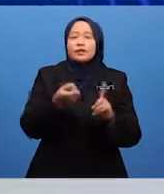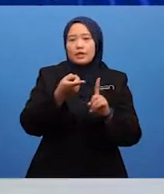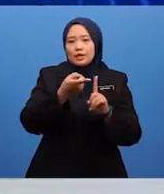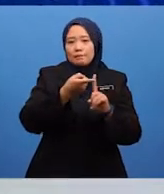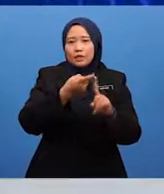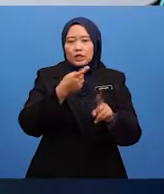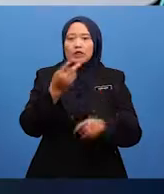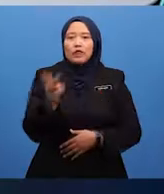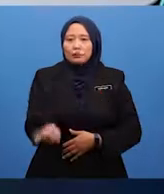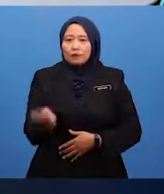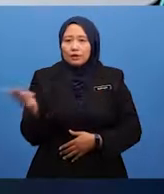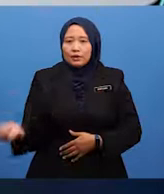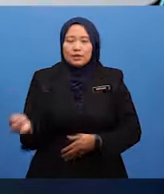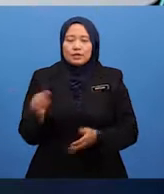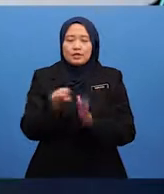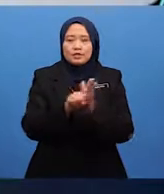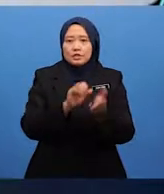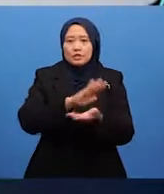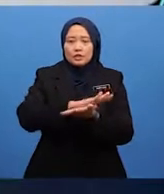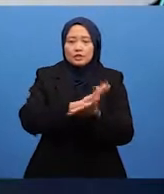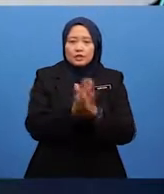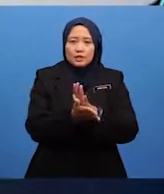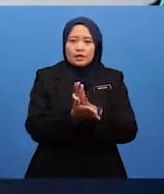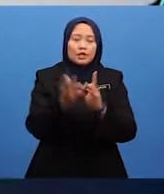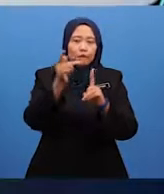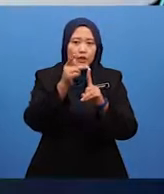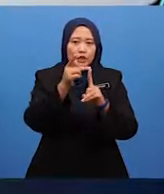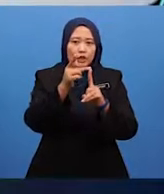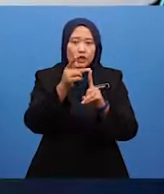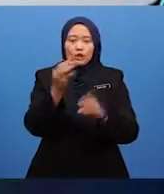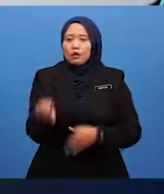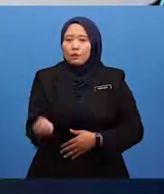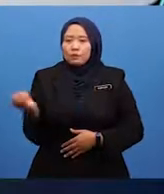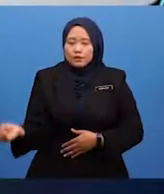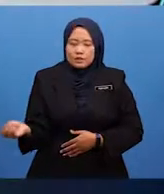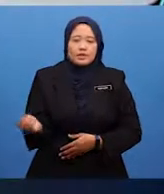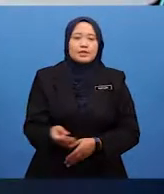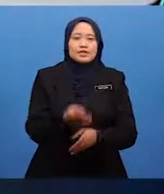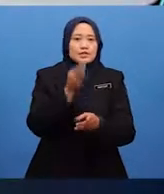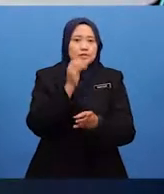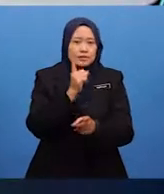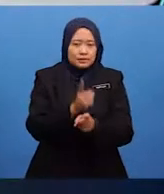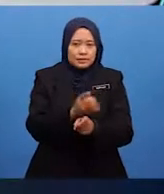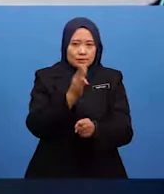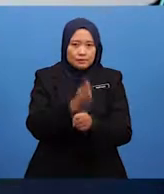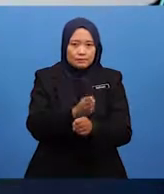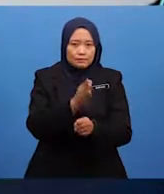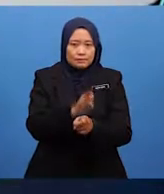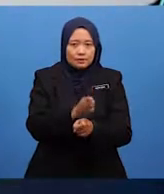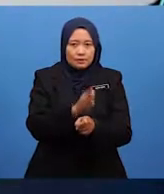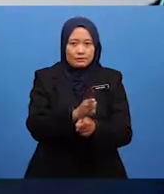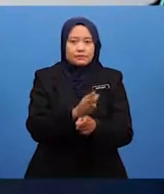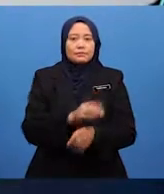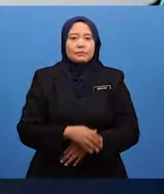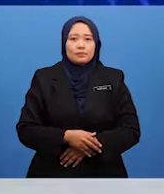itu dia jadi segodon sedang plaza di luasannya mari kita lihat contoh lukisan perekaan yang menggunakan